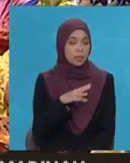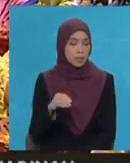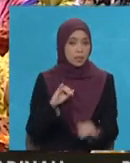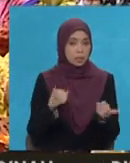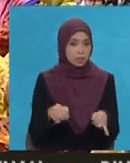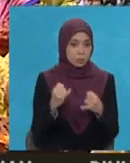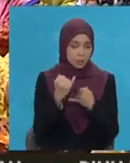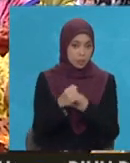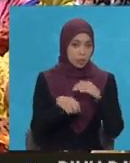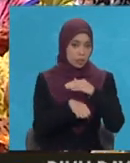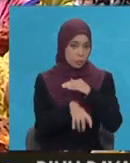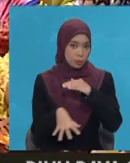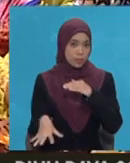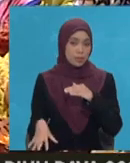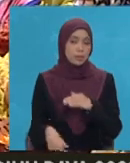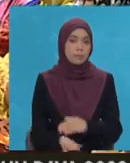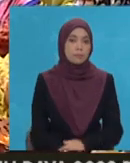di bawahnya